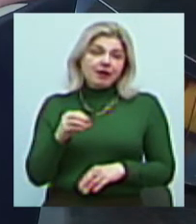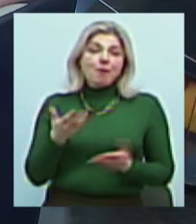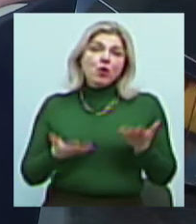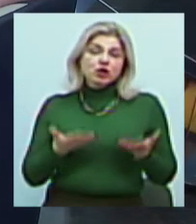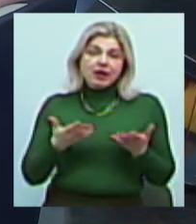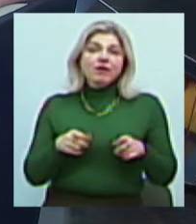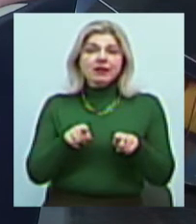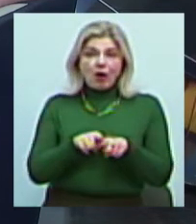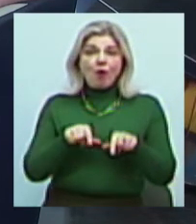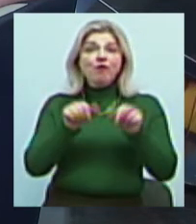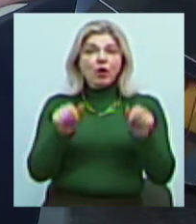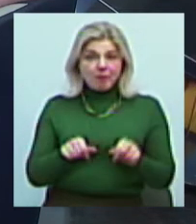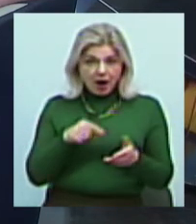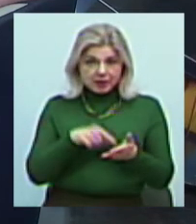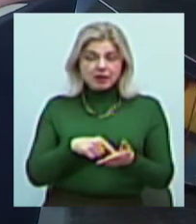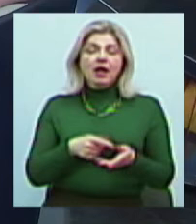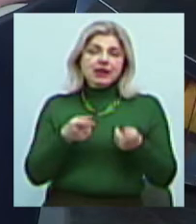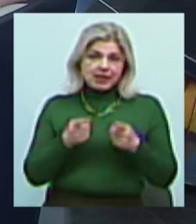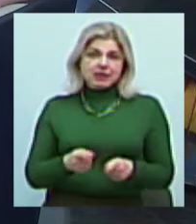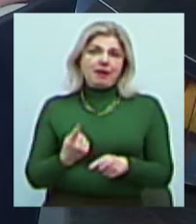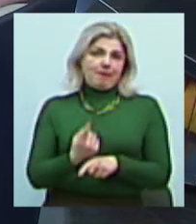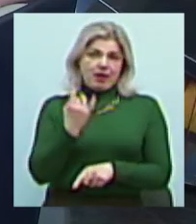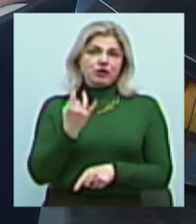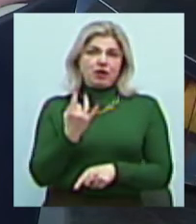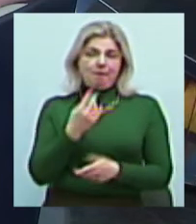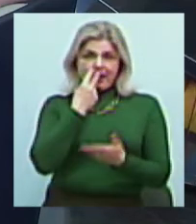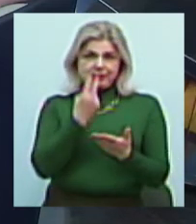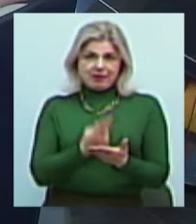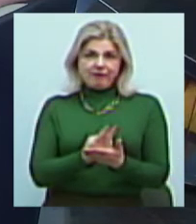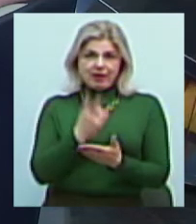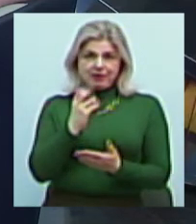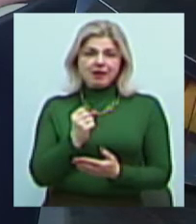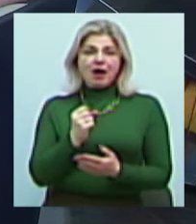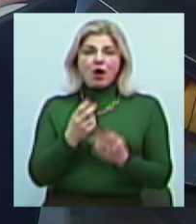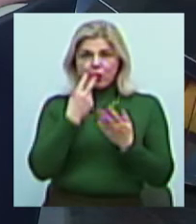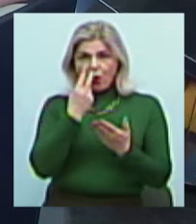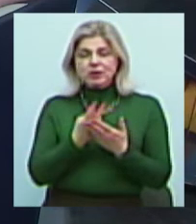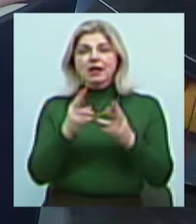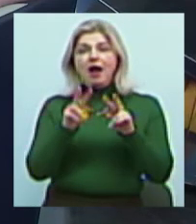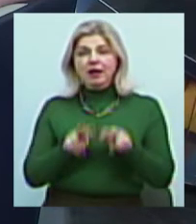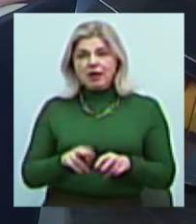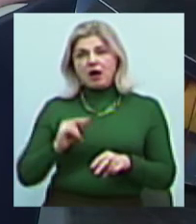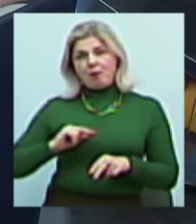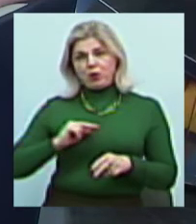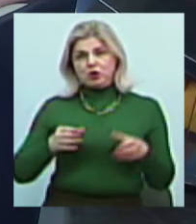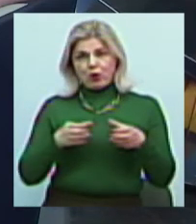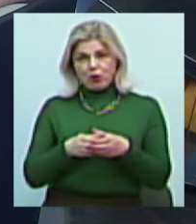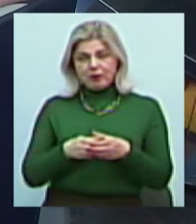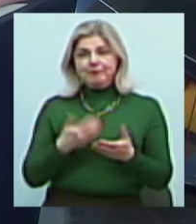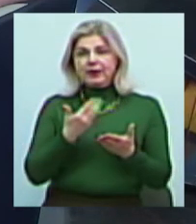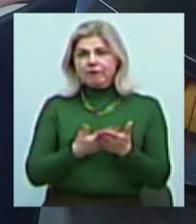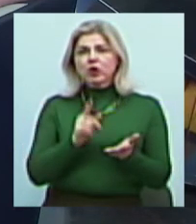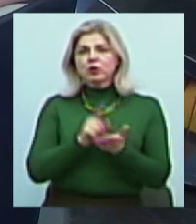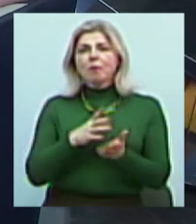можливо, в такому форматі дійсно він вперше представлений на розгляд робочої групи. Він повинен